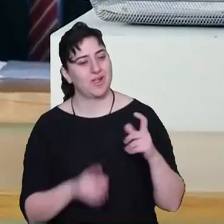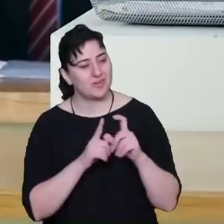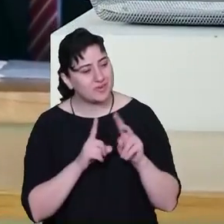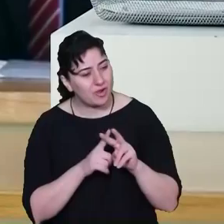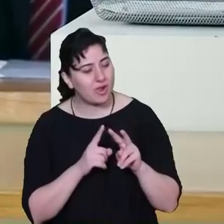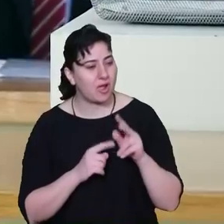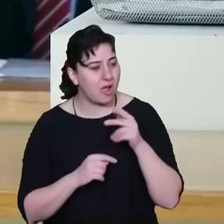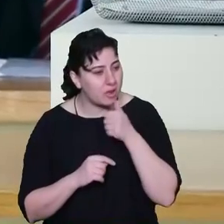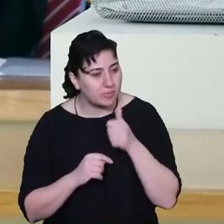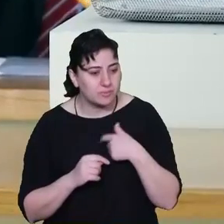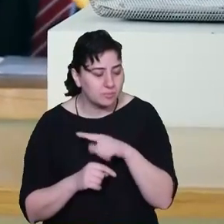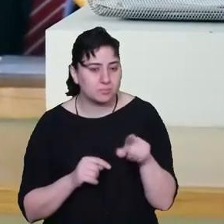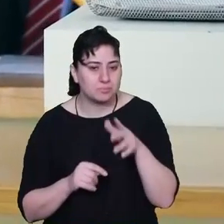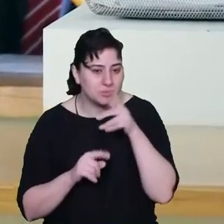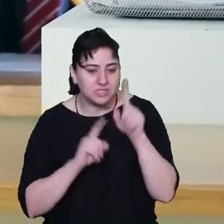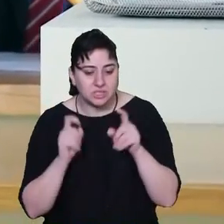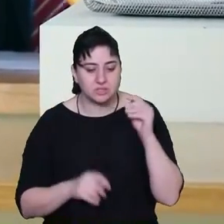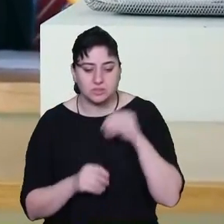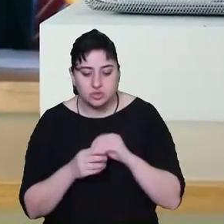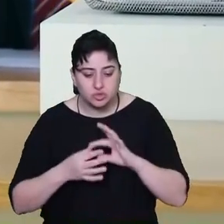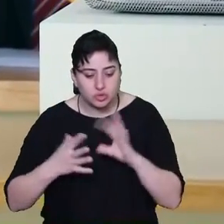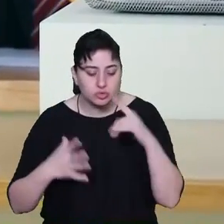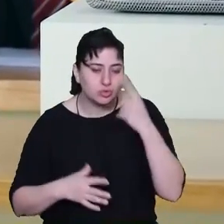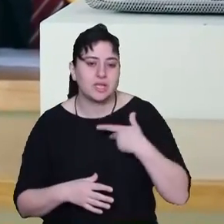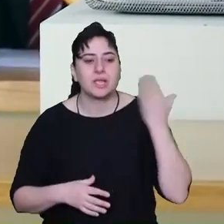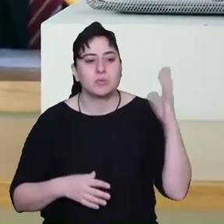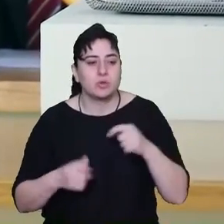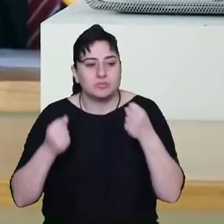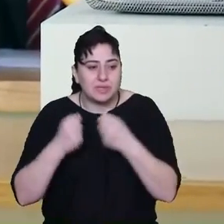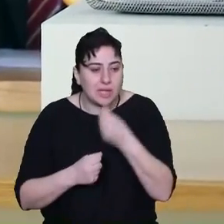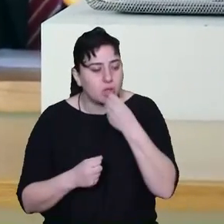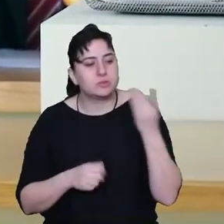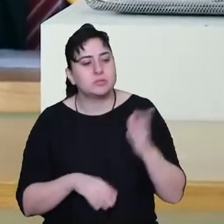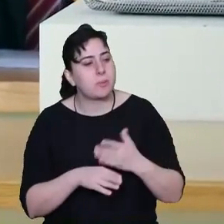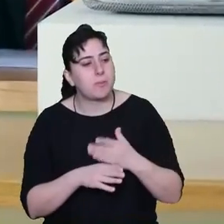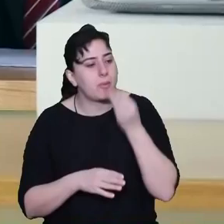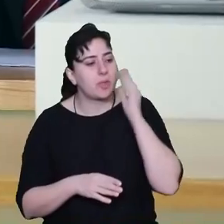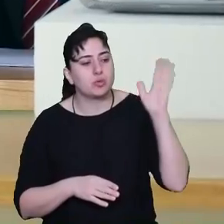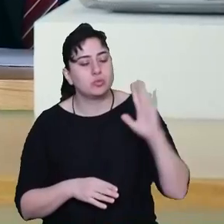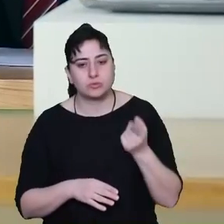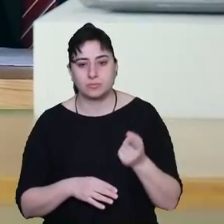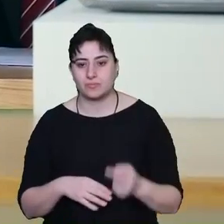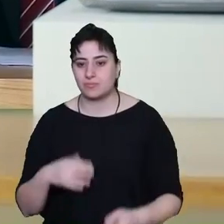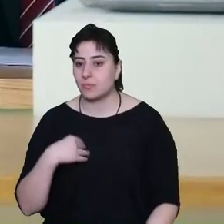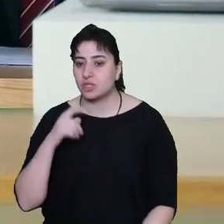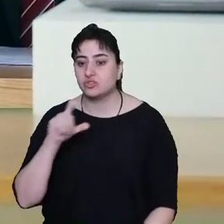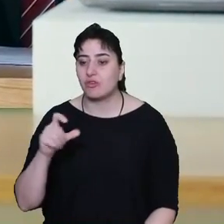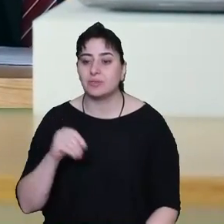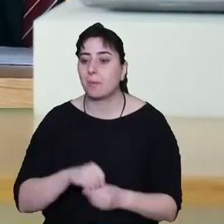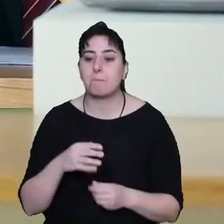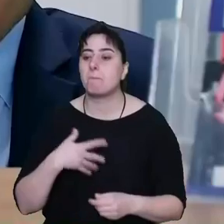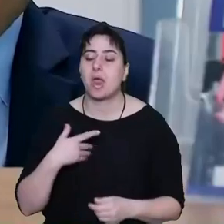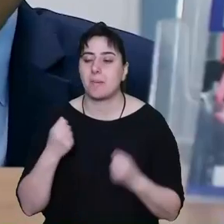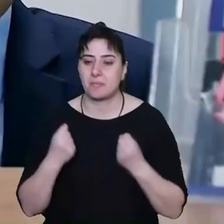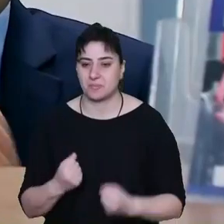biz bilmeceyi çözmek için yemeğe çıkmadık tamam da. Sen niye çıkmadın ya? Ben de bilmecenin cevabını merak ediyorum